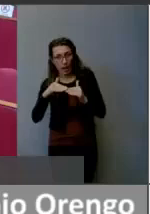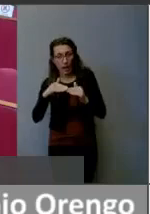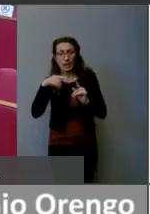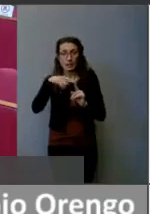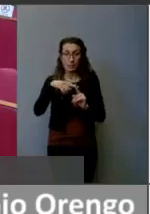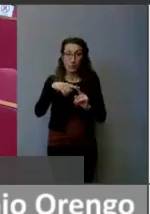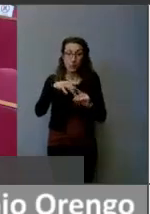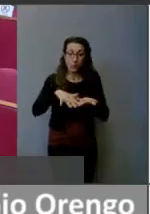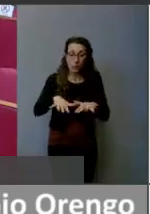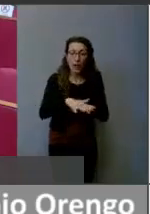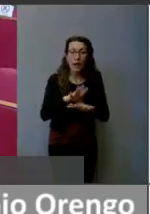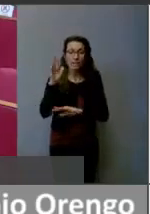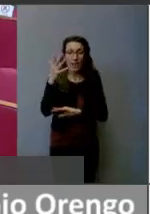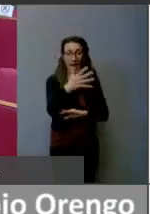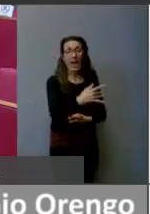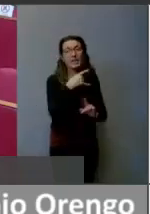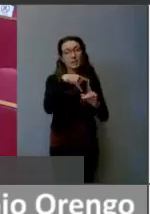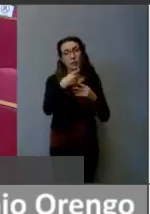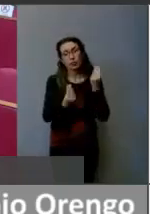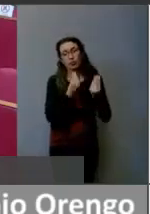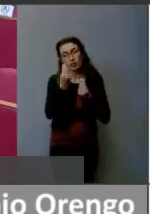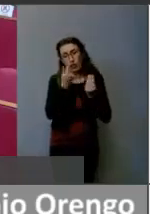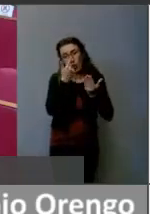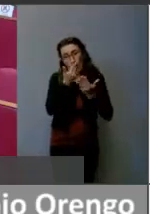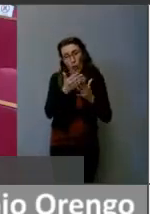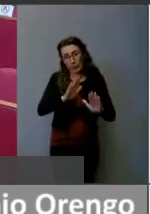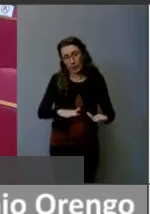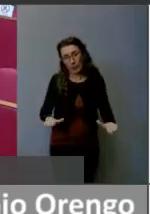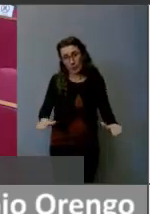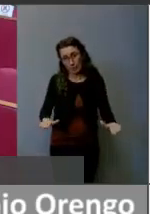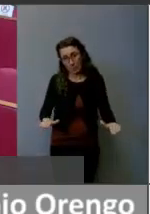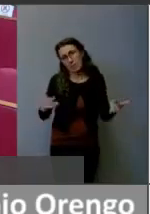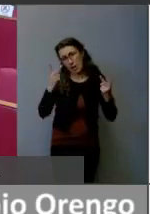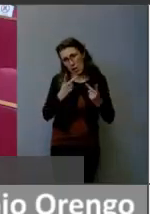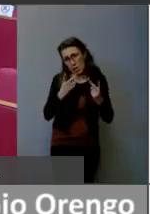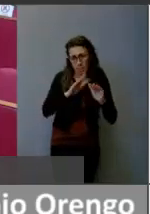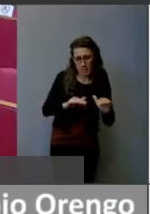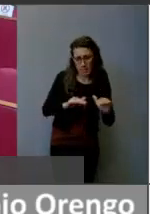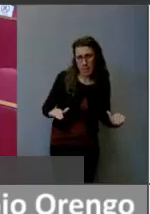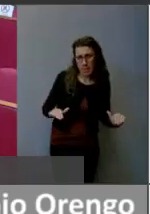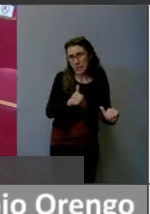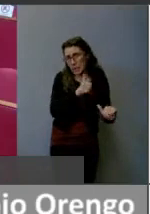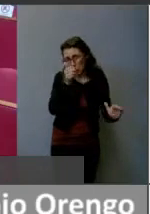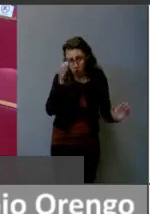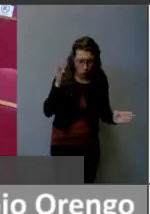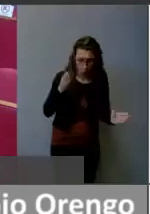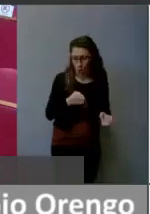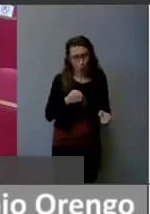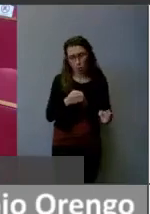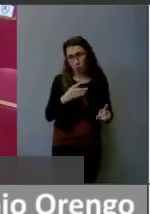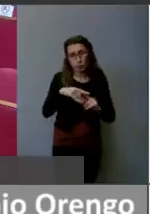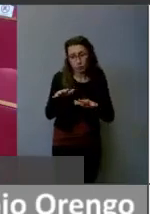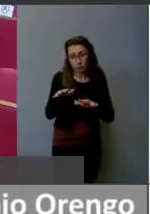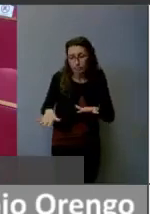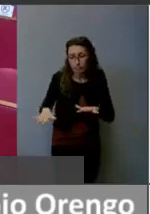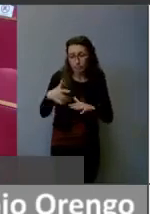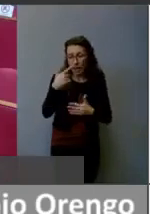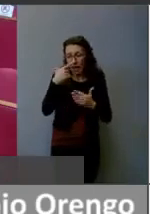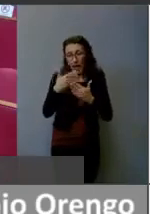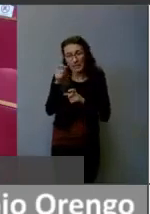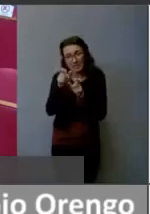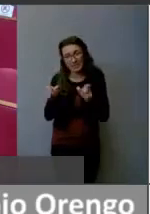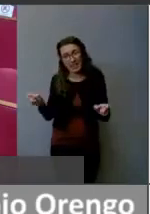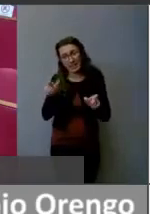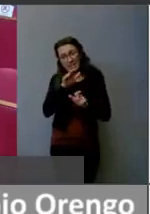di spazi verdi e giochi per bambini, ma non solo per bambini, ma anche la presenza di spazi per anziani come panchine